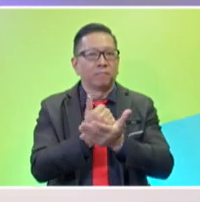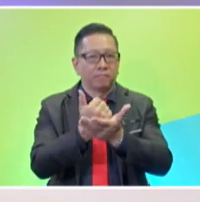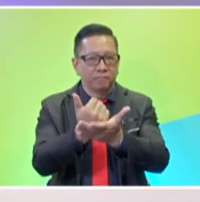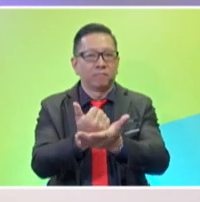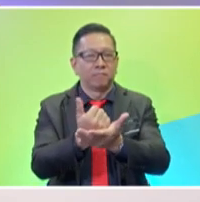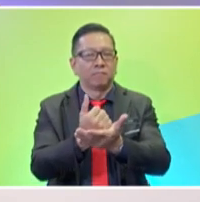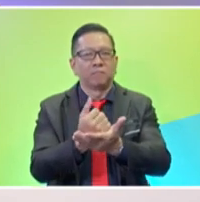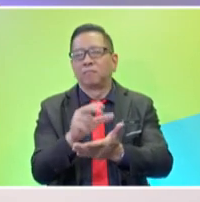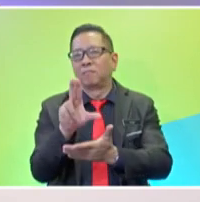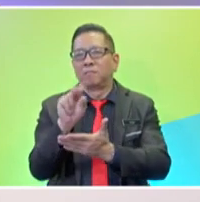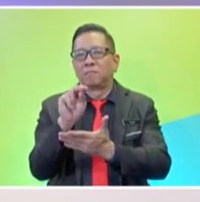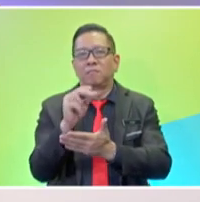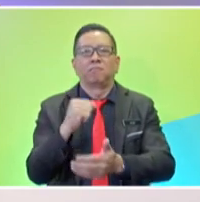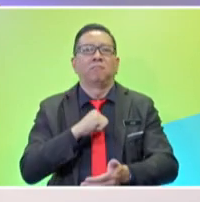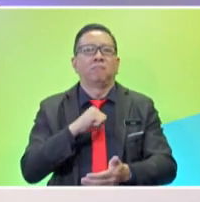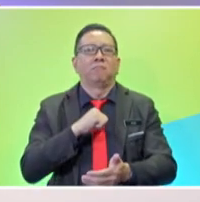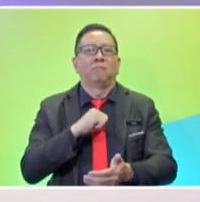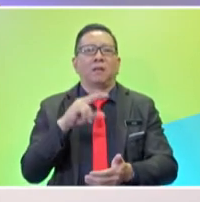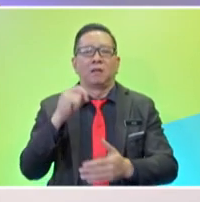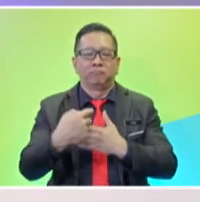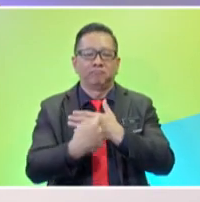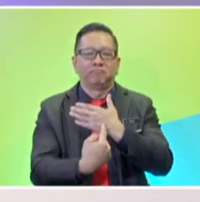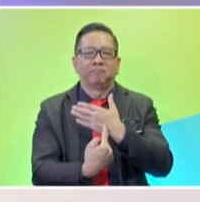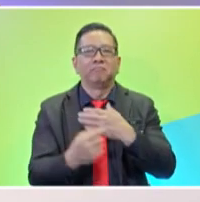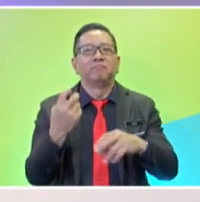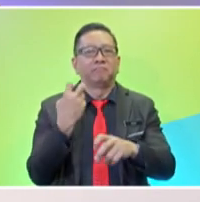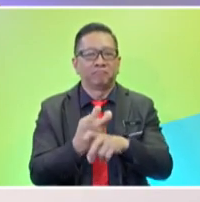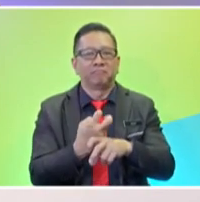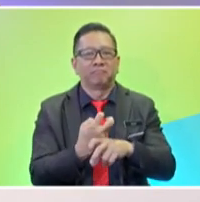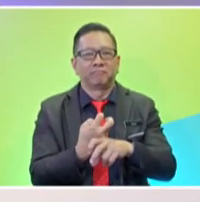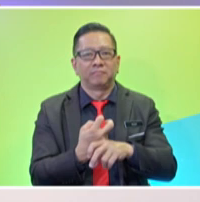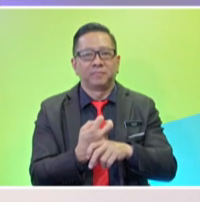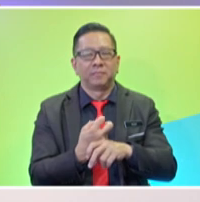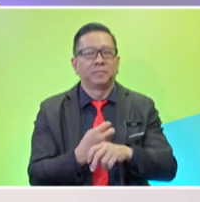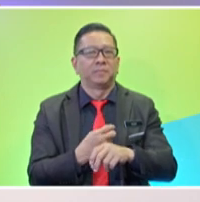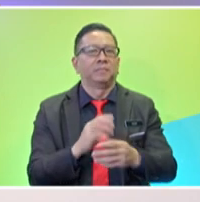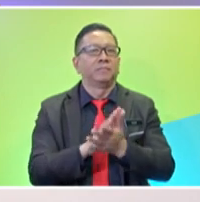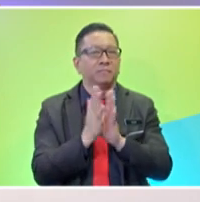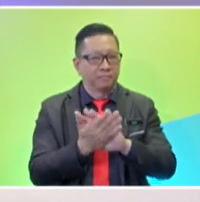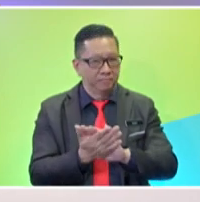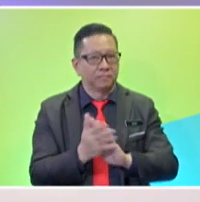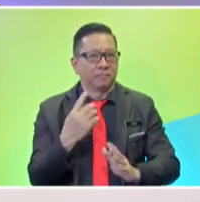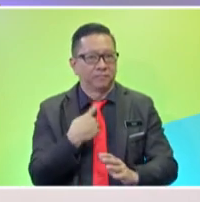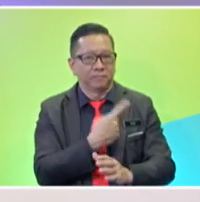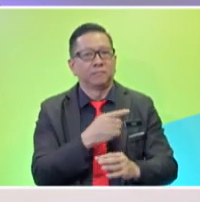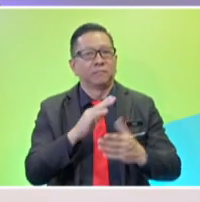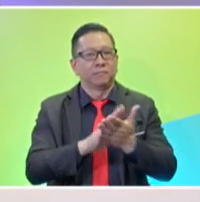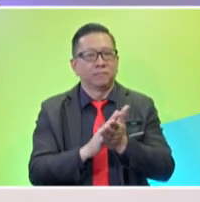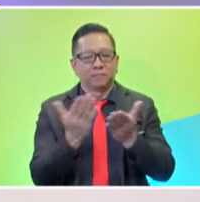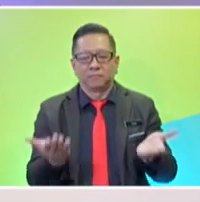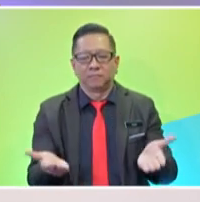sendiri-sendiri dan nanti Luke susah jadi kita akan buat kita kali lipat